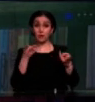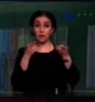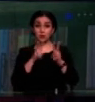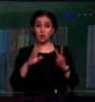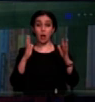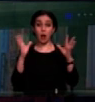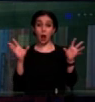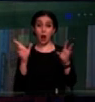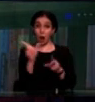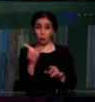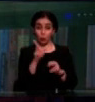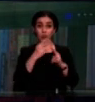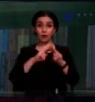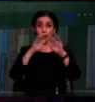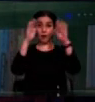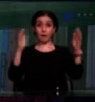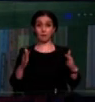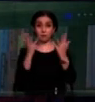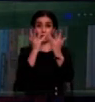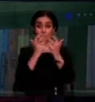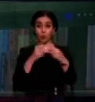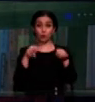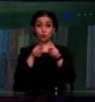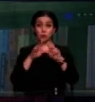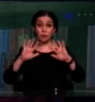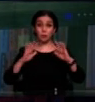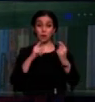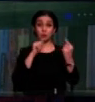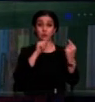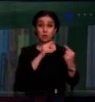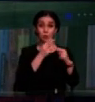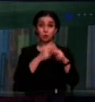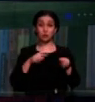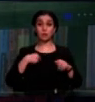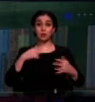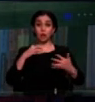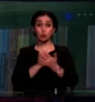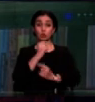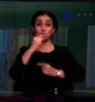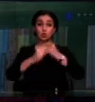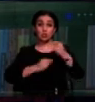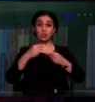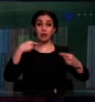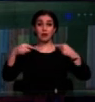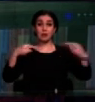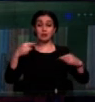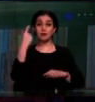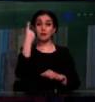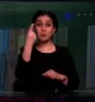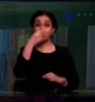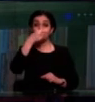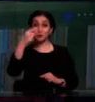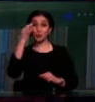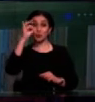обоих автоматах. Тогда, так как это противоположные события, мы находим через разность. Единица